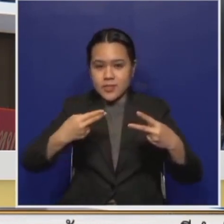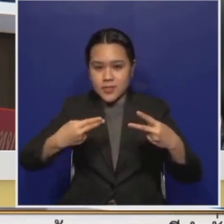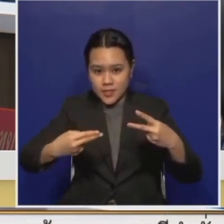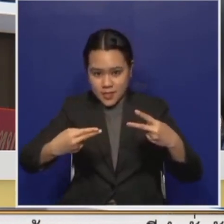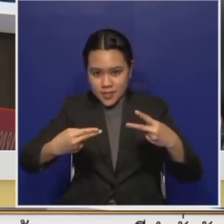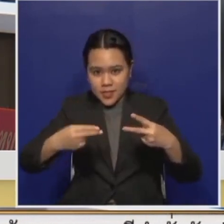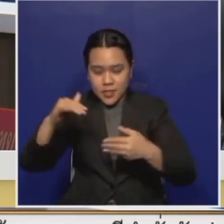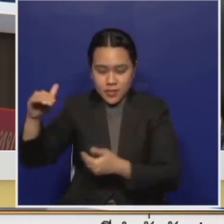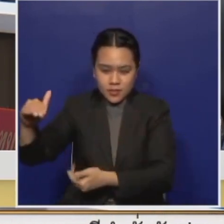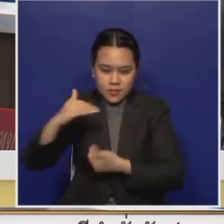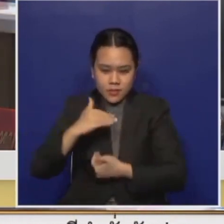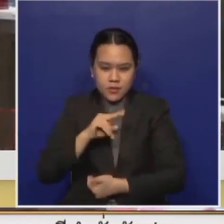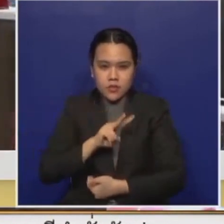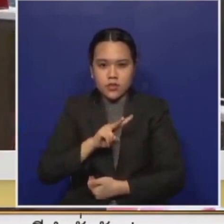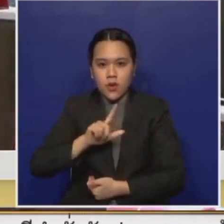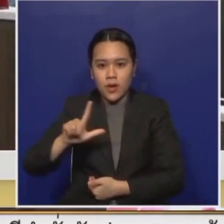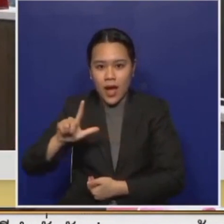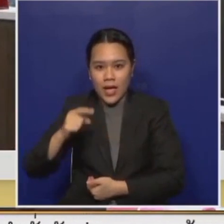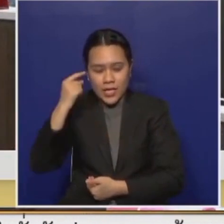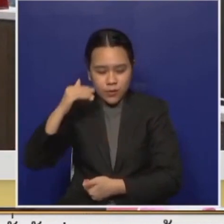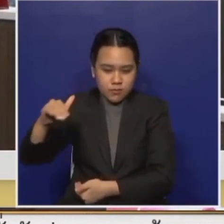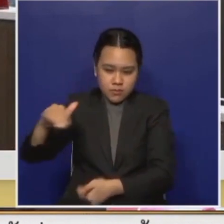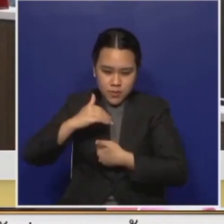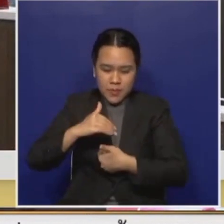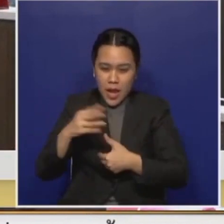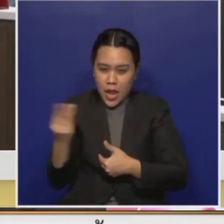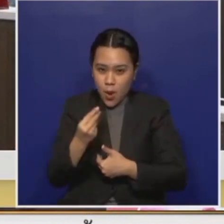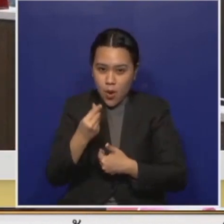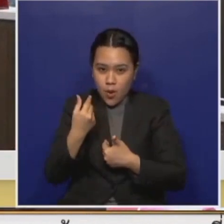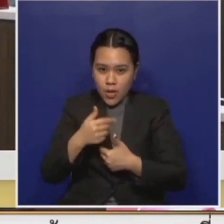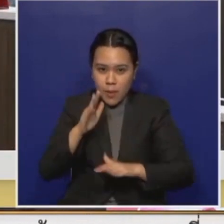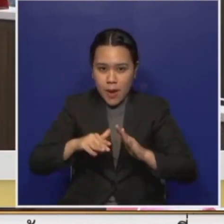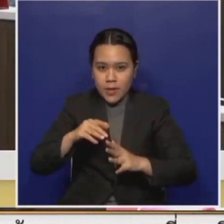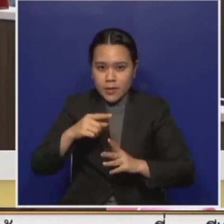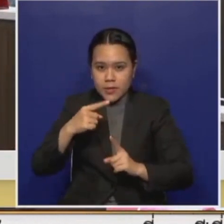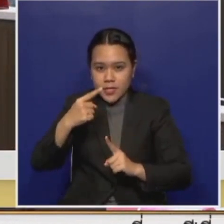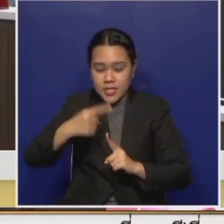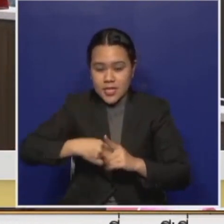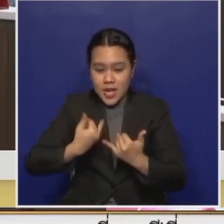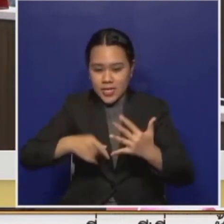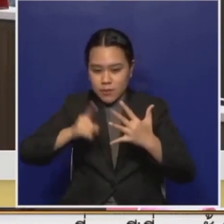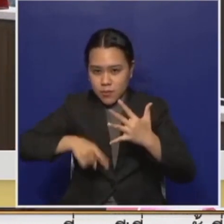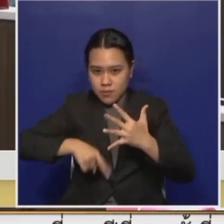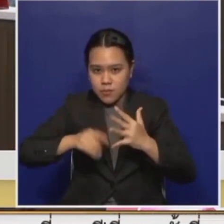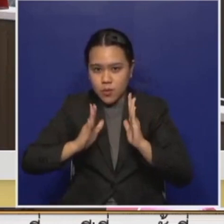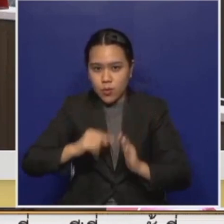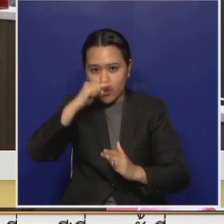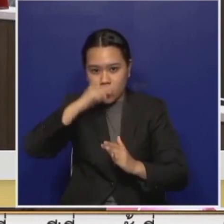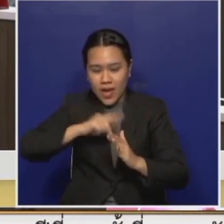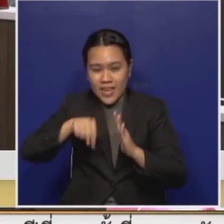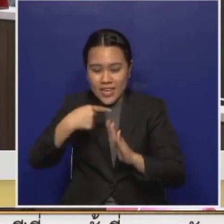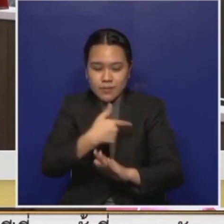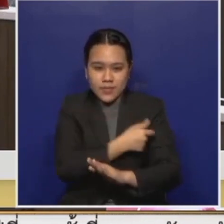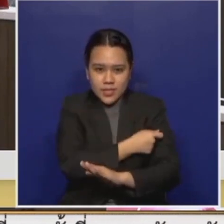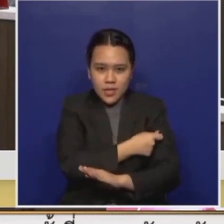2 ล้านร democraticที่ที่จากเขามัเดยเดยท ที่บอกก tapaตจะได้ฉีดไปเดือนนี้ท่ ADAM MARINครับทำไมมีโอกาสแ่สอง